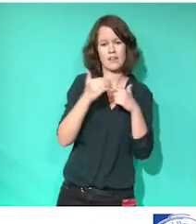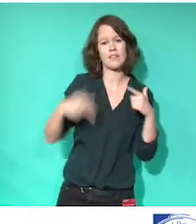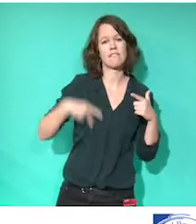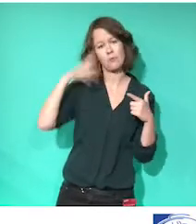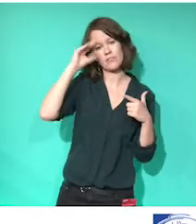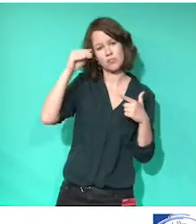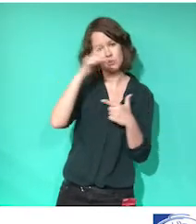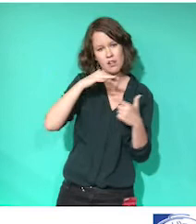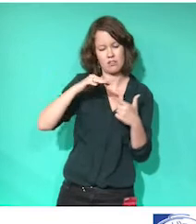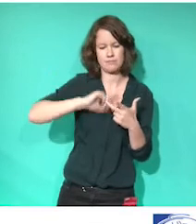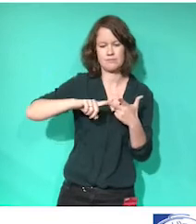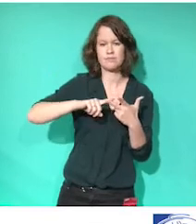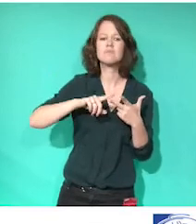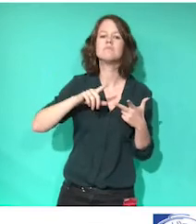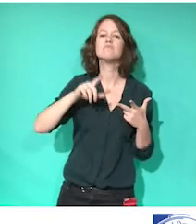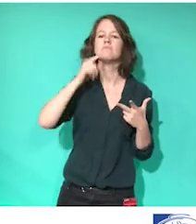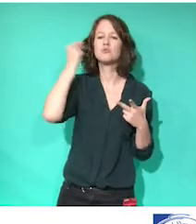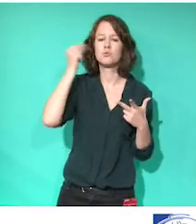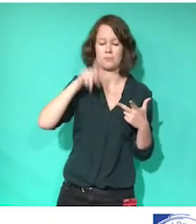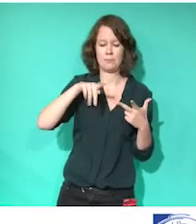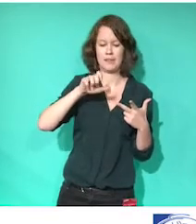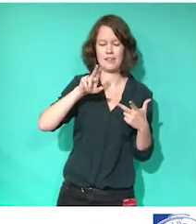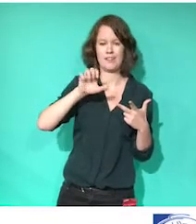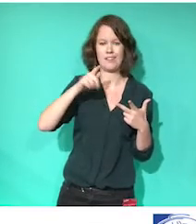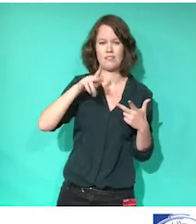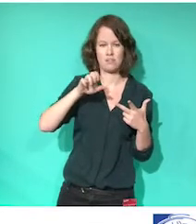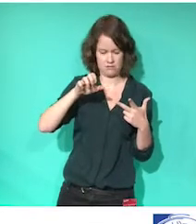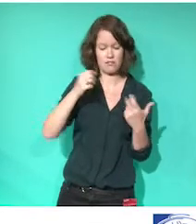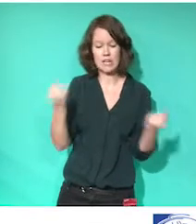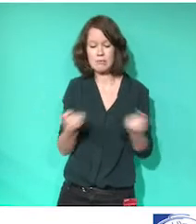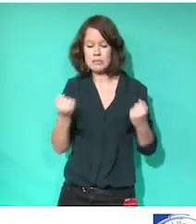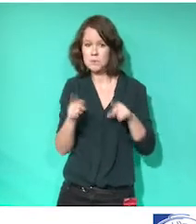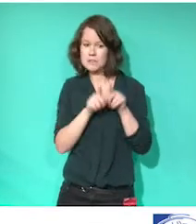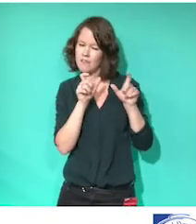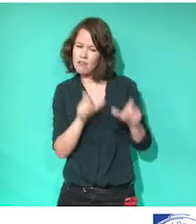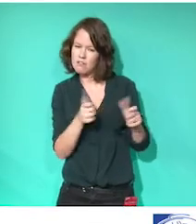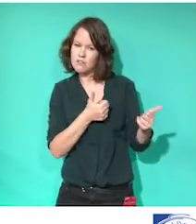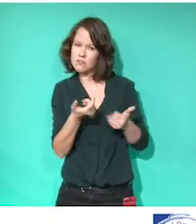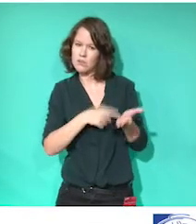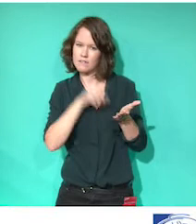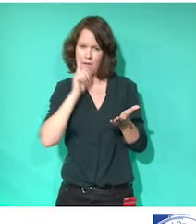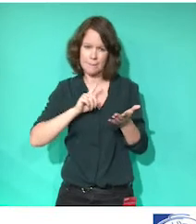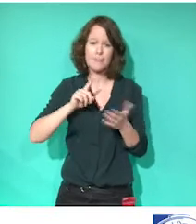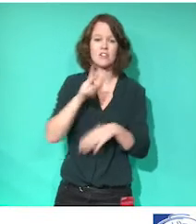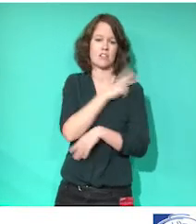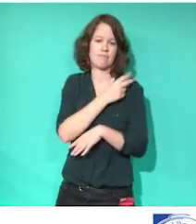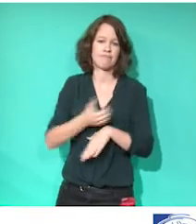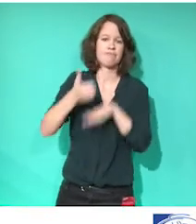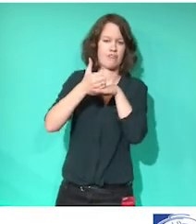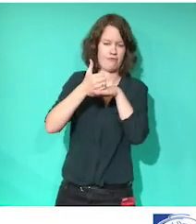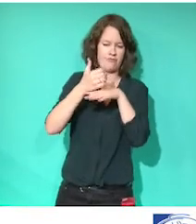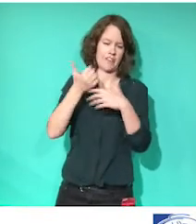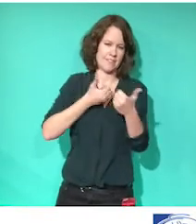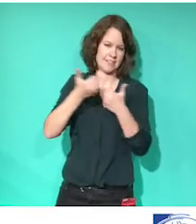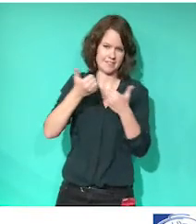sociale, Guy-Pierre Pérègne de l'animation et de la veille du service droit des femmes, et la chef de service Stéphanie Sédoux. Donc voilà, ces